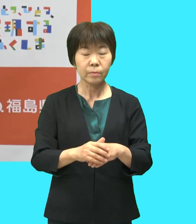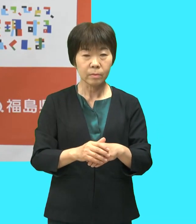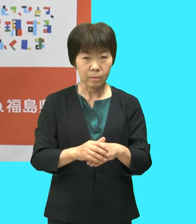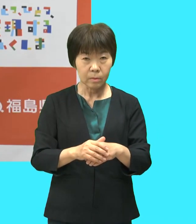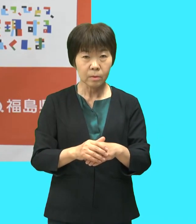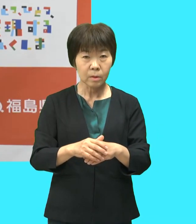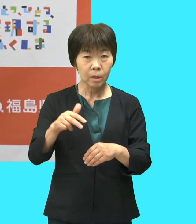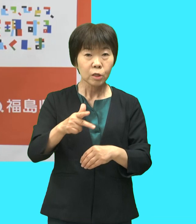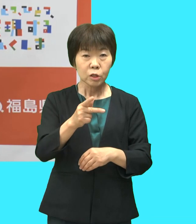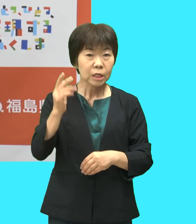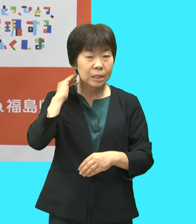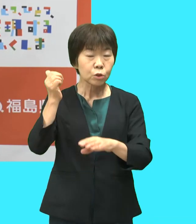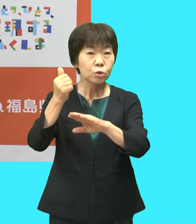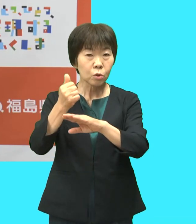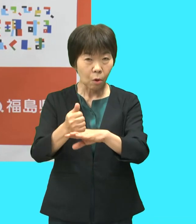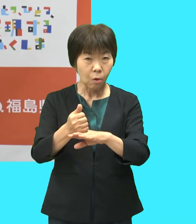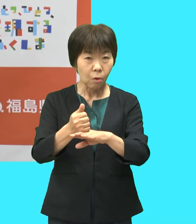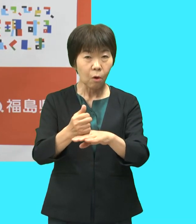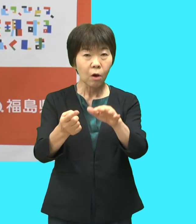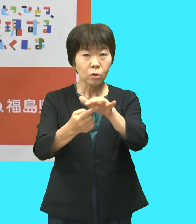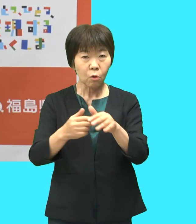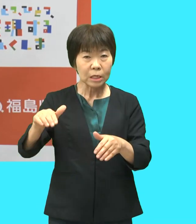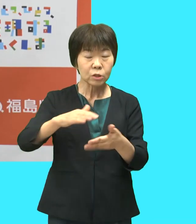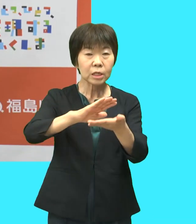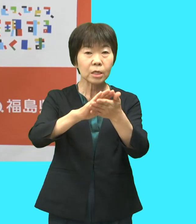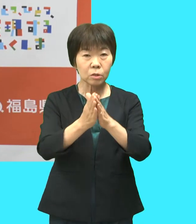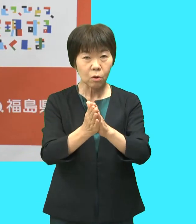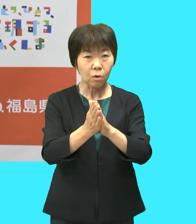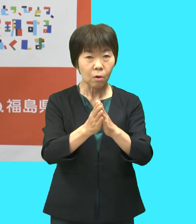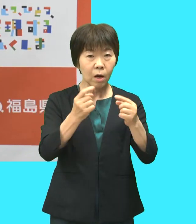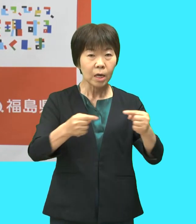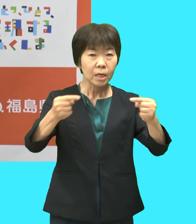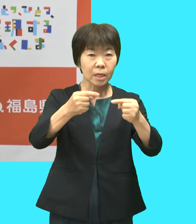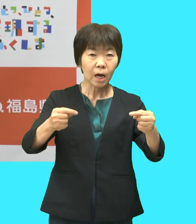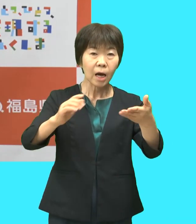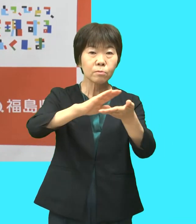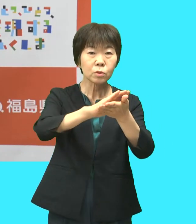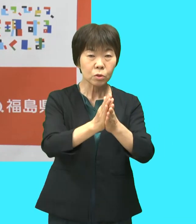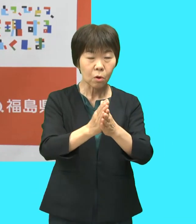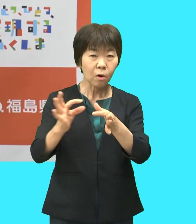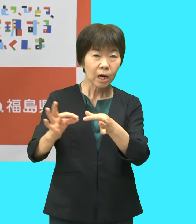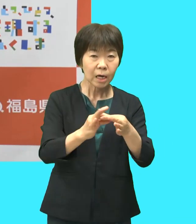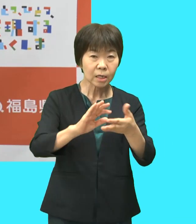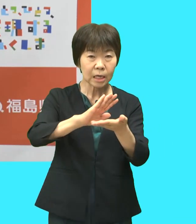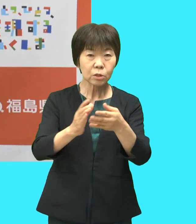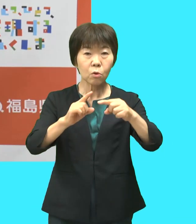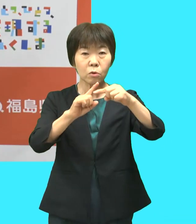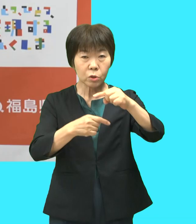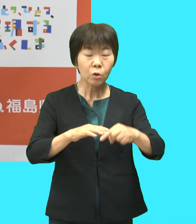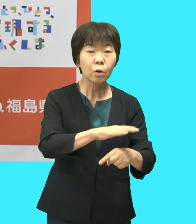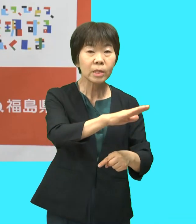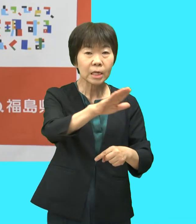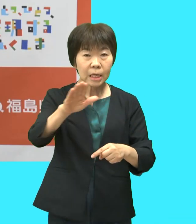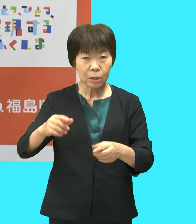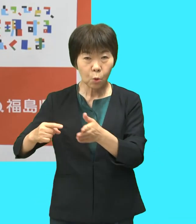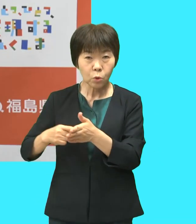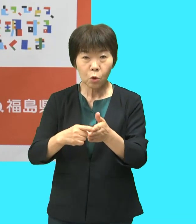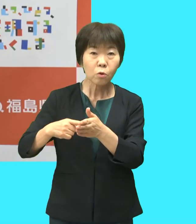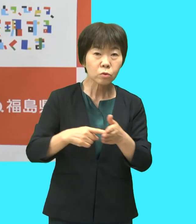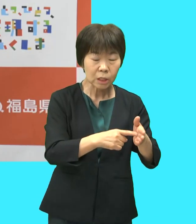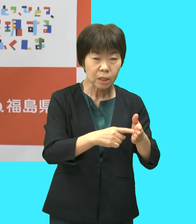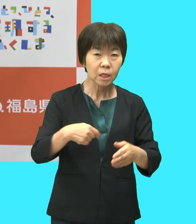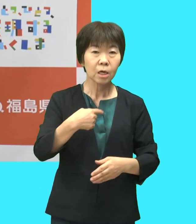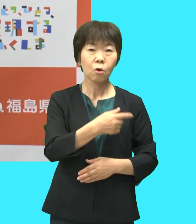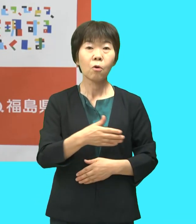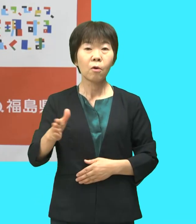総理をはじめ農林水産省、外務省をはじめ関係省庁の皆さんのこれまでのご努力に心